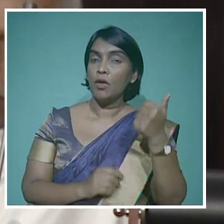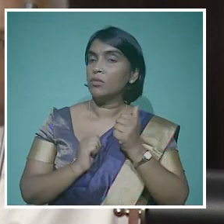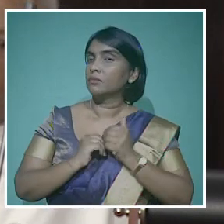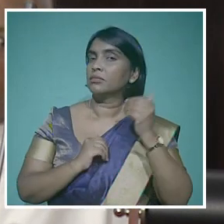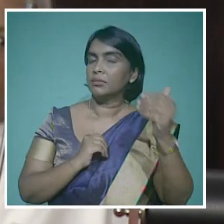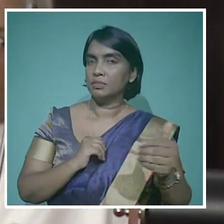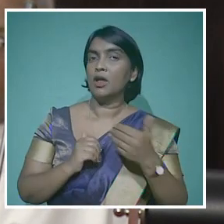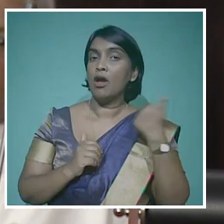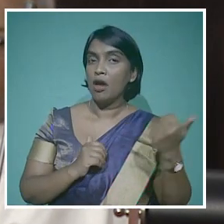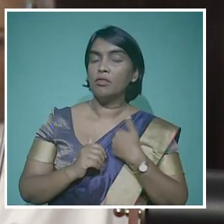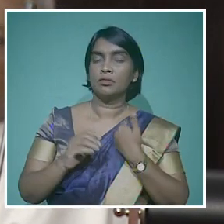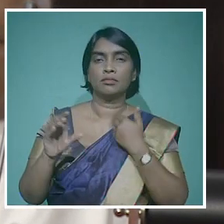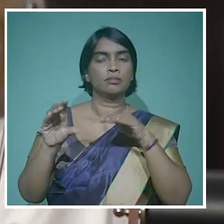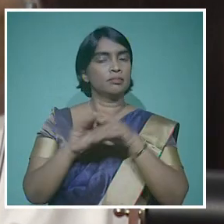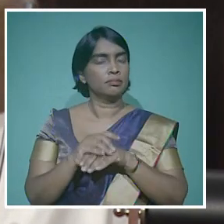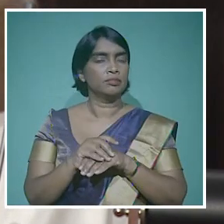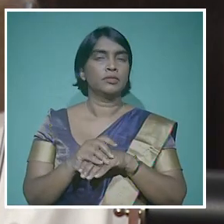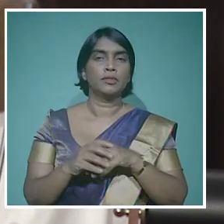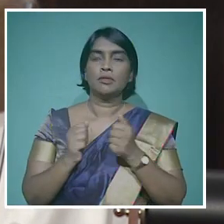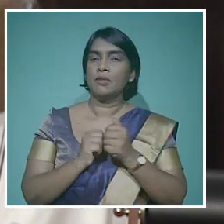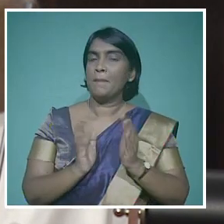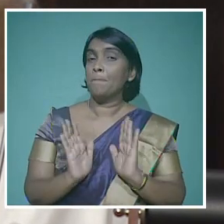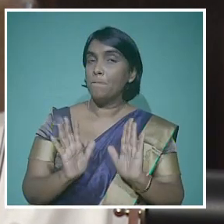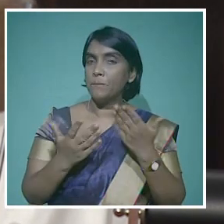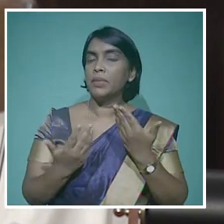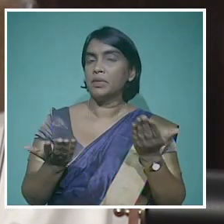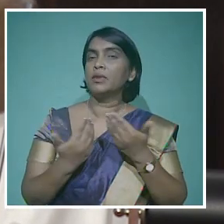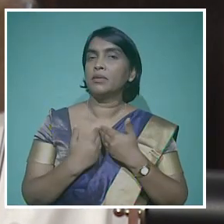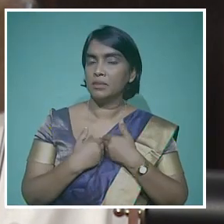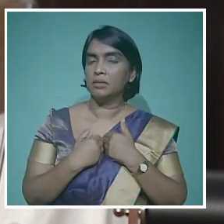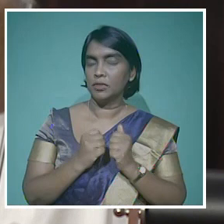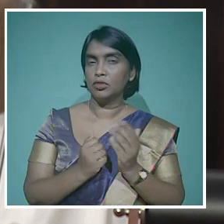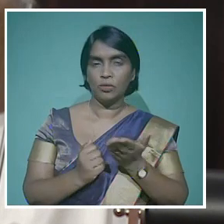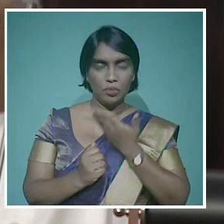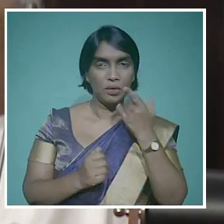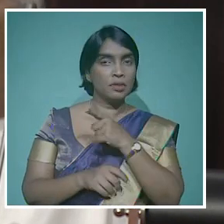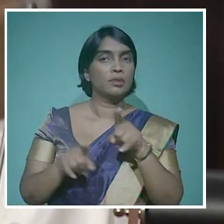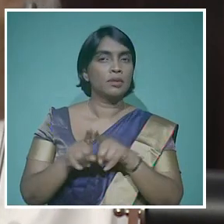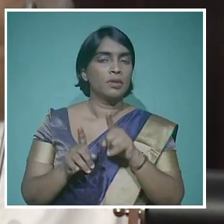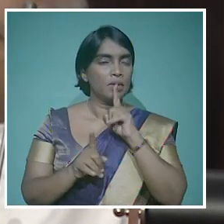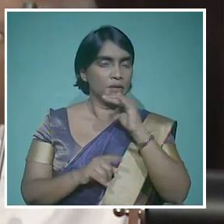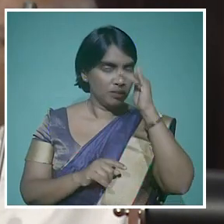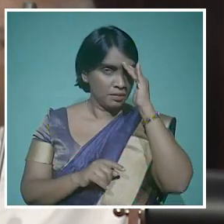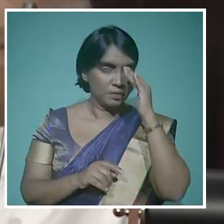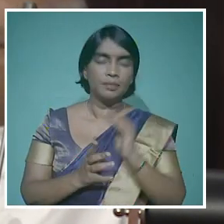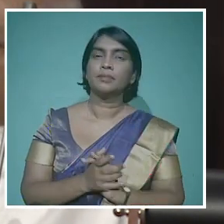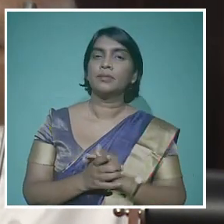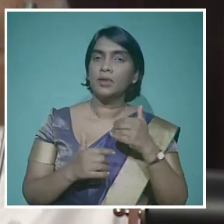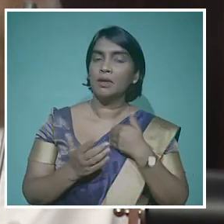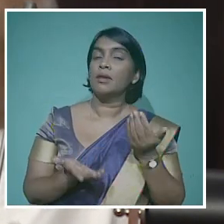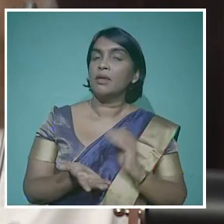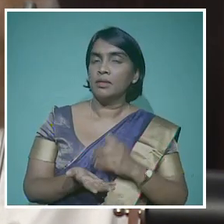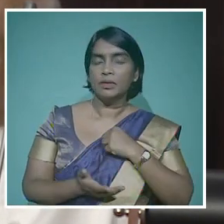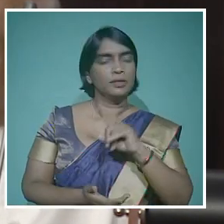ගමනකට අලුත් වේශයකින් මුල පිළීමේ අවකාශය අපිට උදා කරගත ඇති. ඒ නිසා කථානායකතුමා මම යලිත්